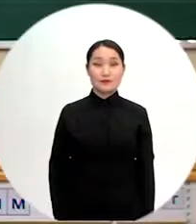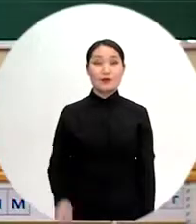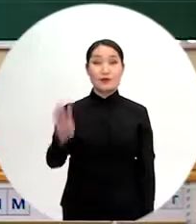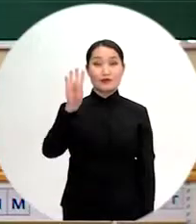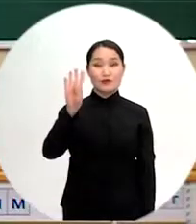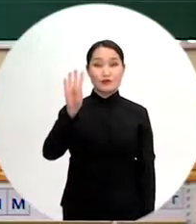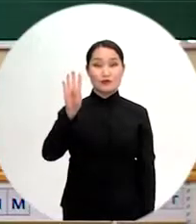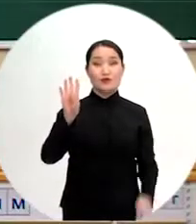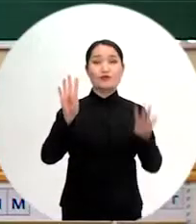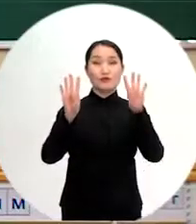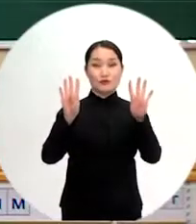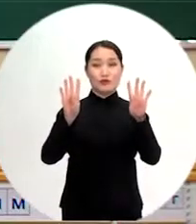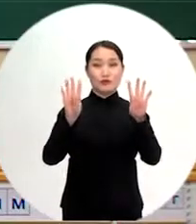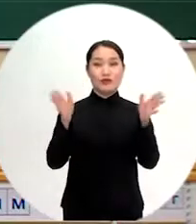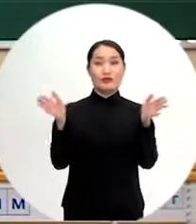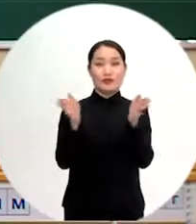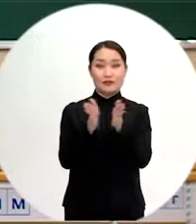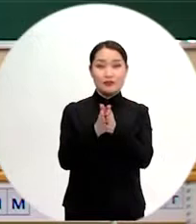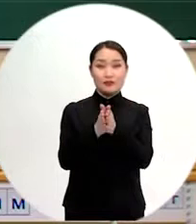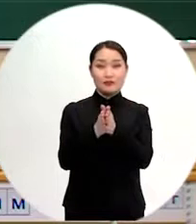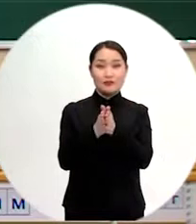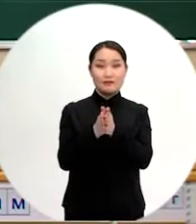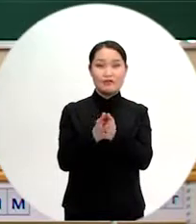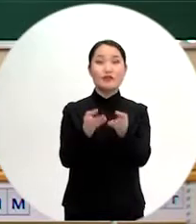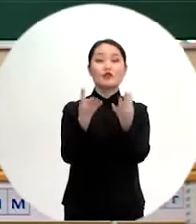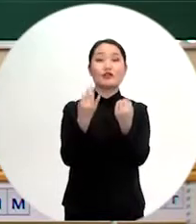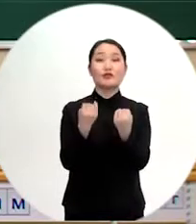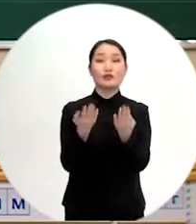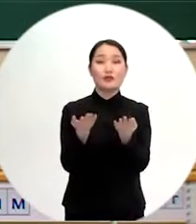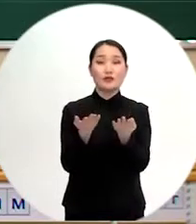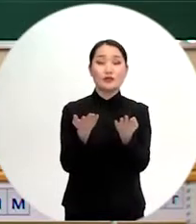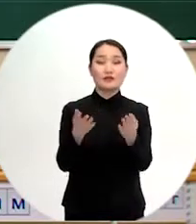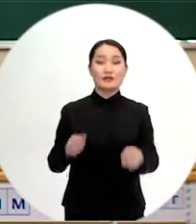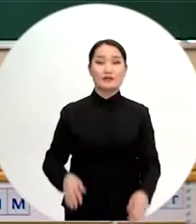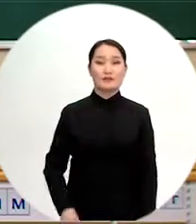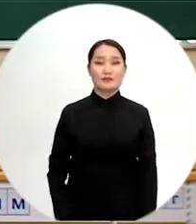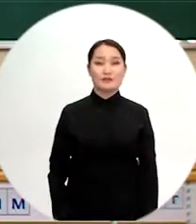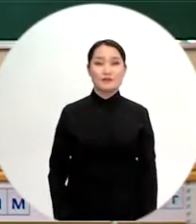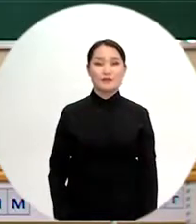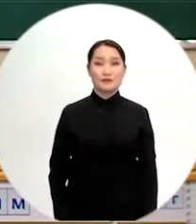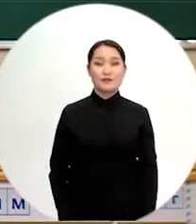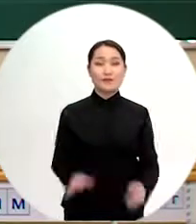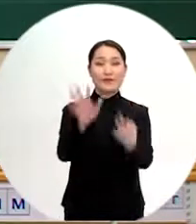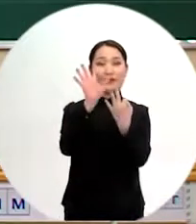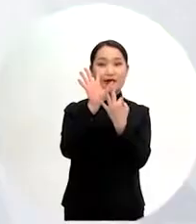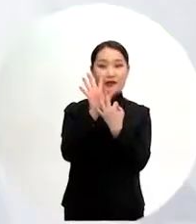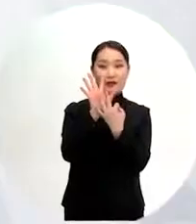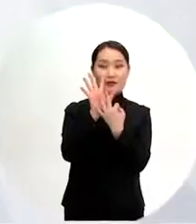Дөрвөн хуруу, дөрвөн хуруу. Нийлээд хэдэн хуруу вэ? Найман